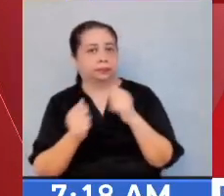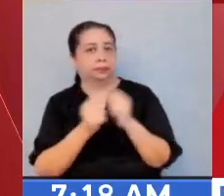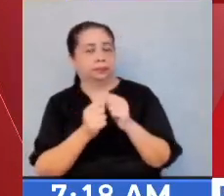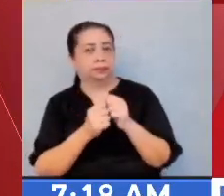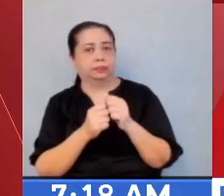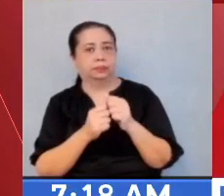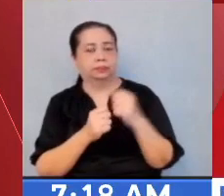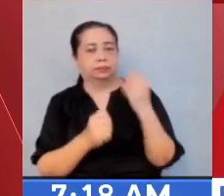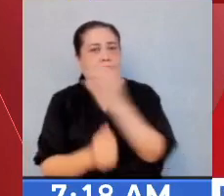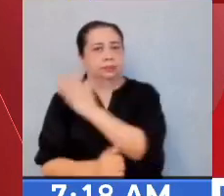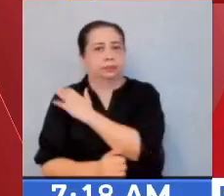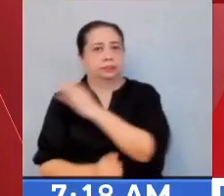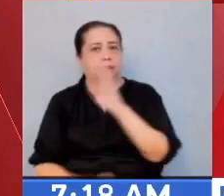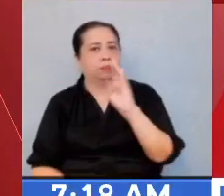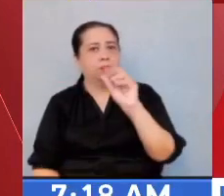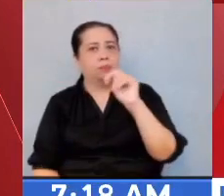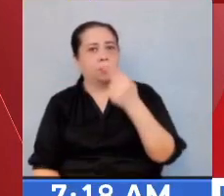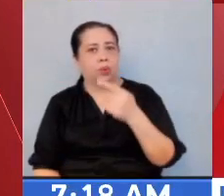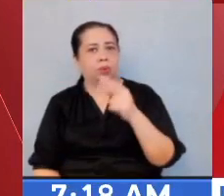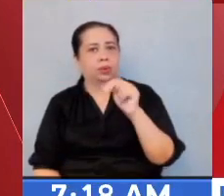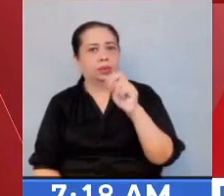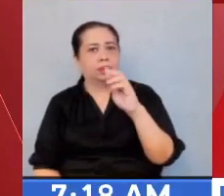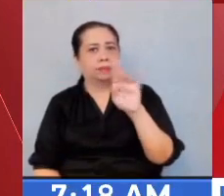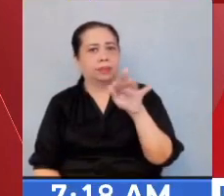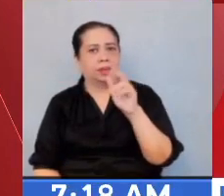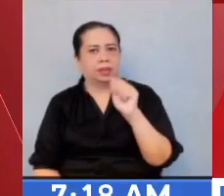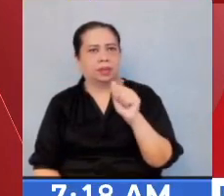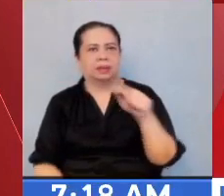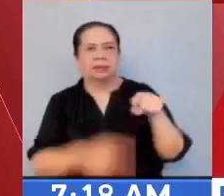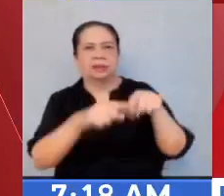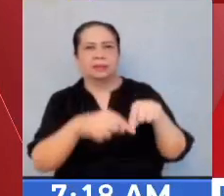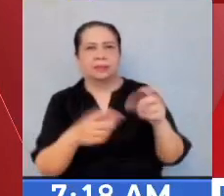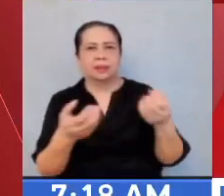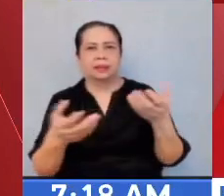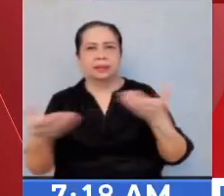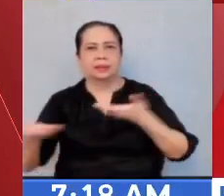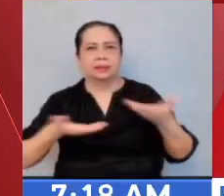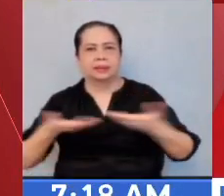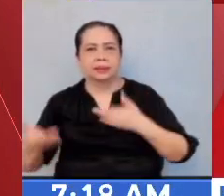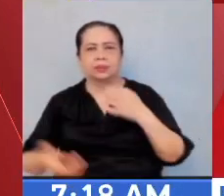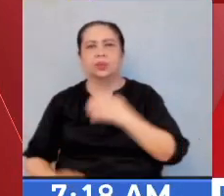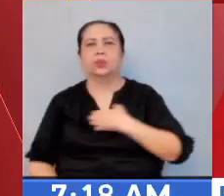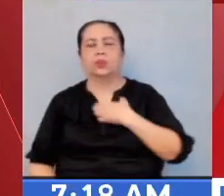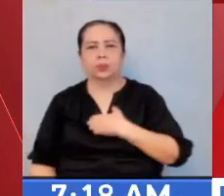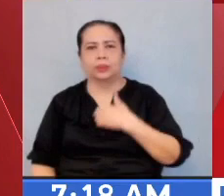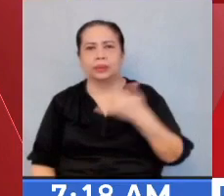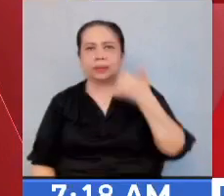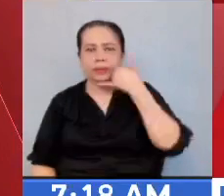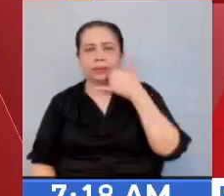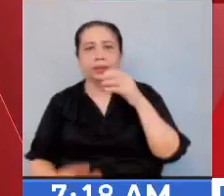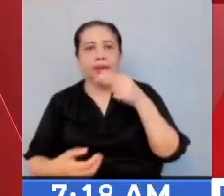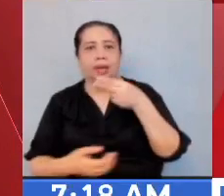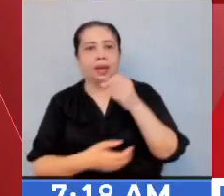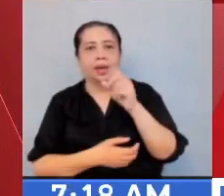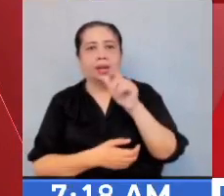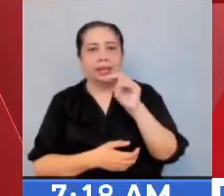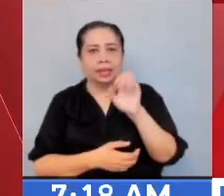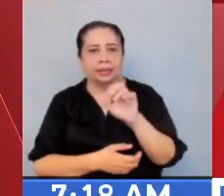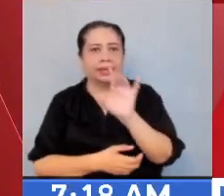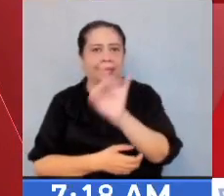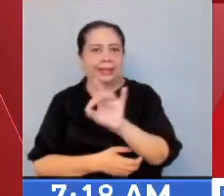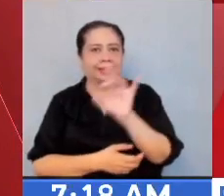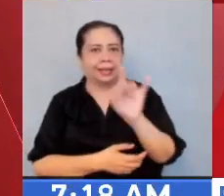sila'y bumabatay talaga doon sa mga nakukuha nilang reklamo doon sa hotline 8888. Kanina dumating din yung mga